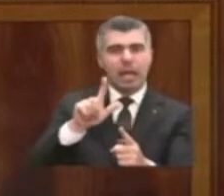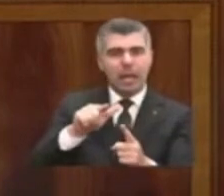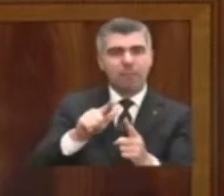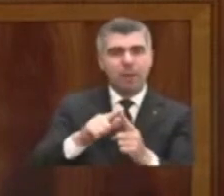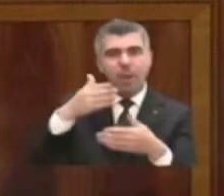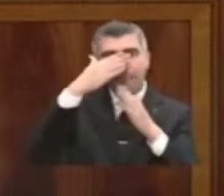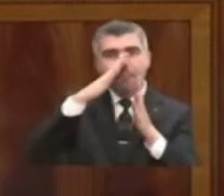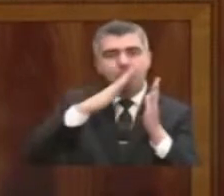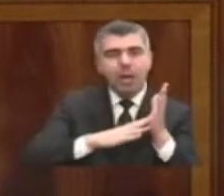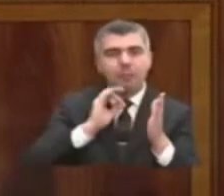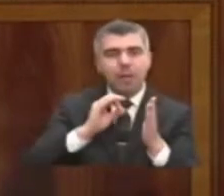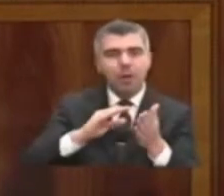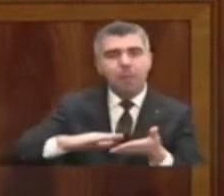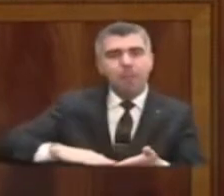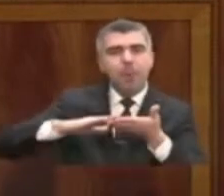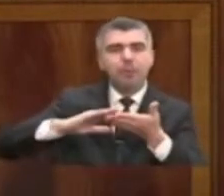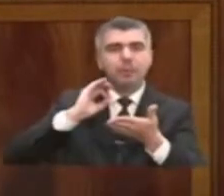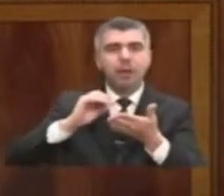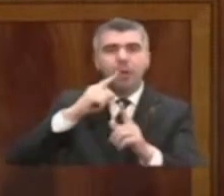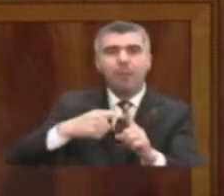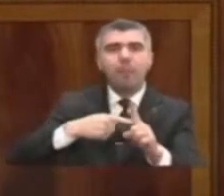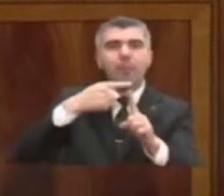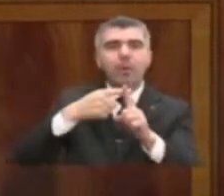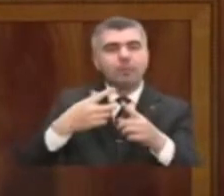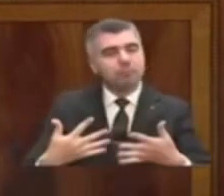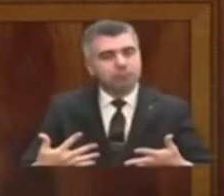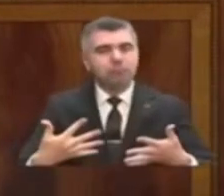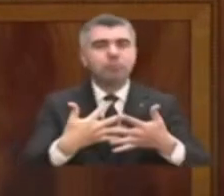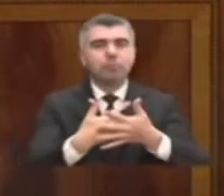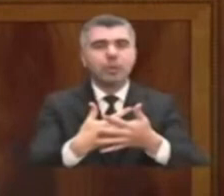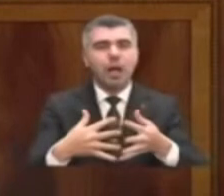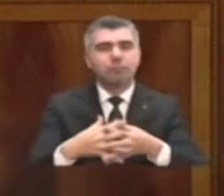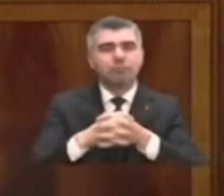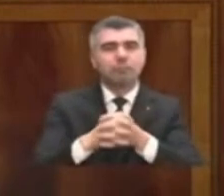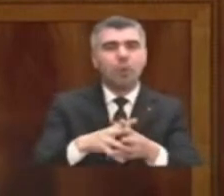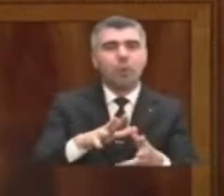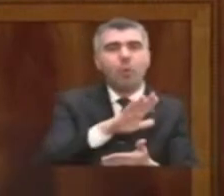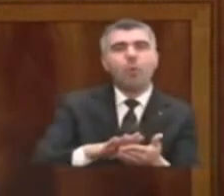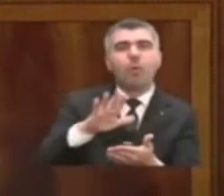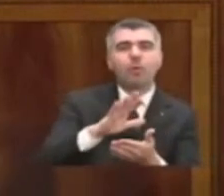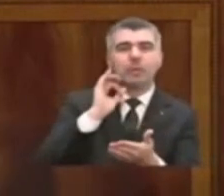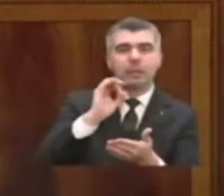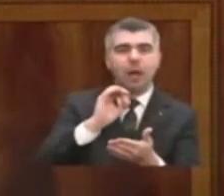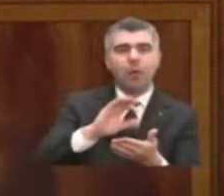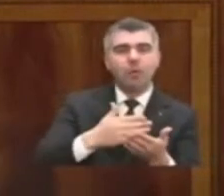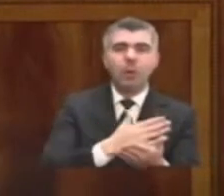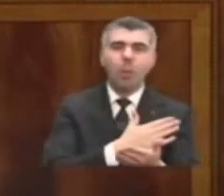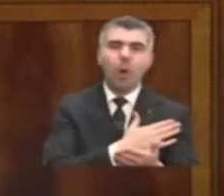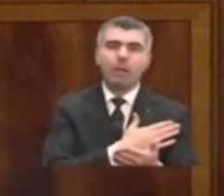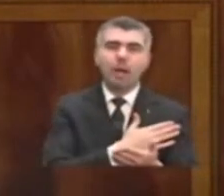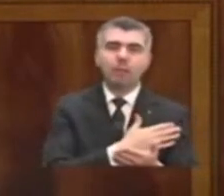لن يزيد المغاربه الا وحده وتماسكا والتفاكا حول مقدساته